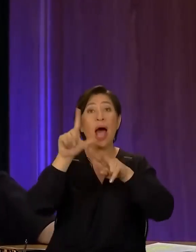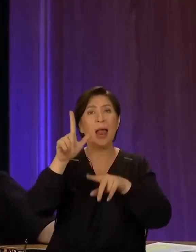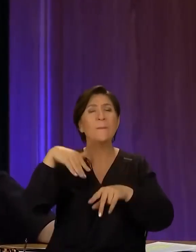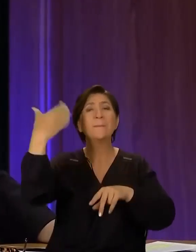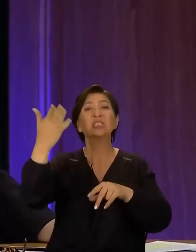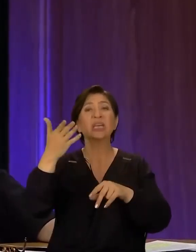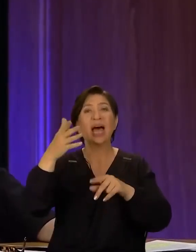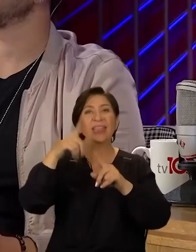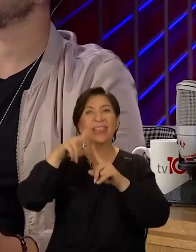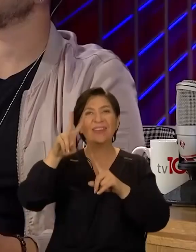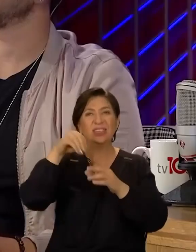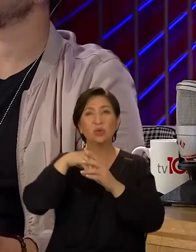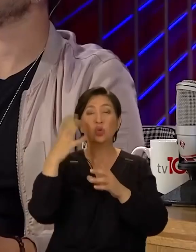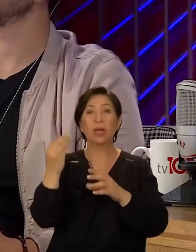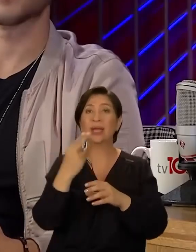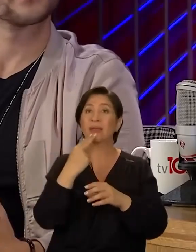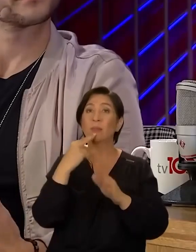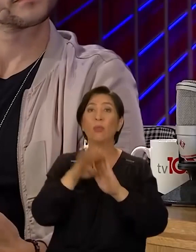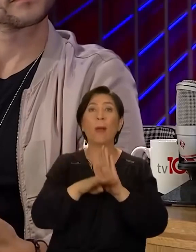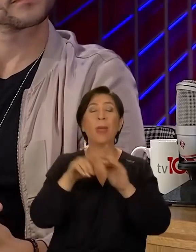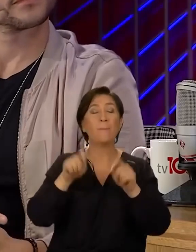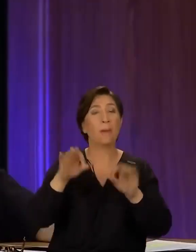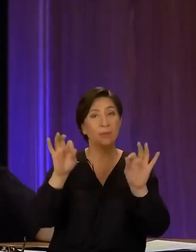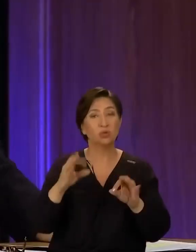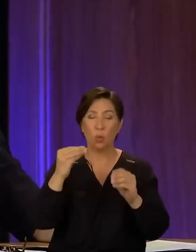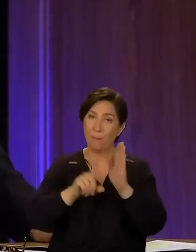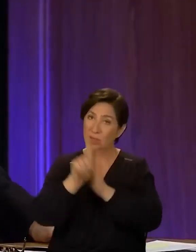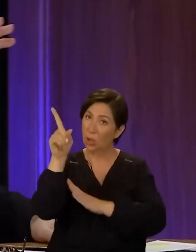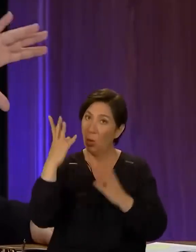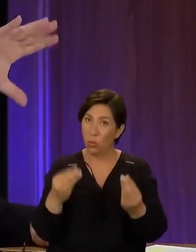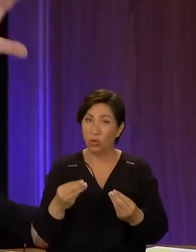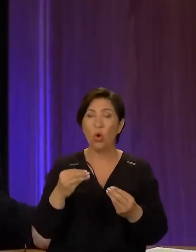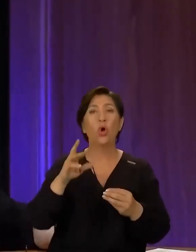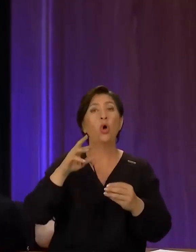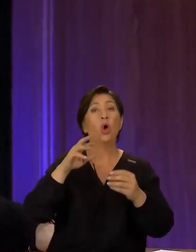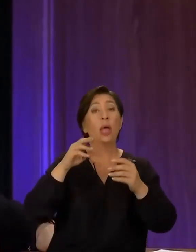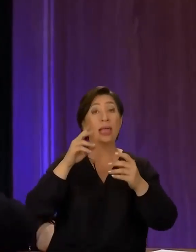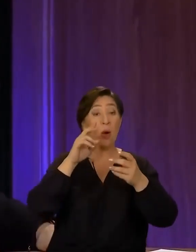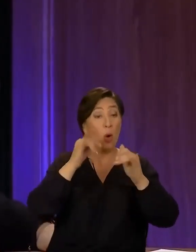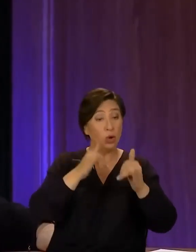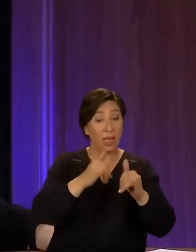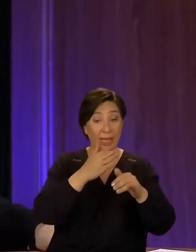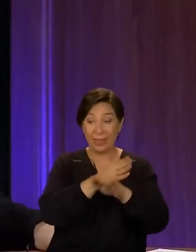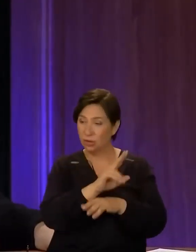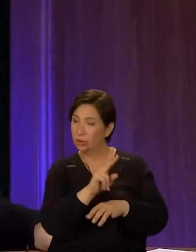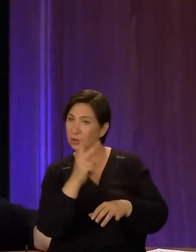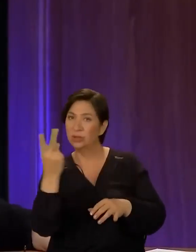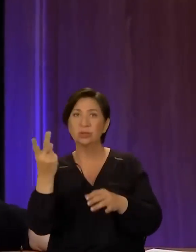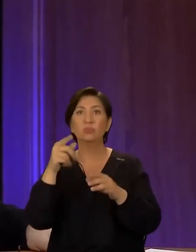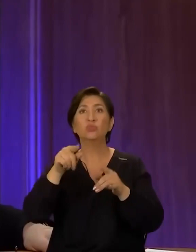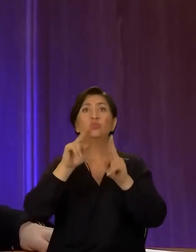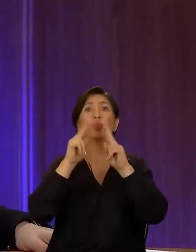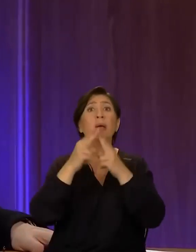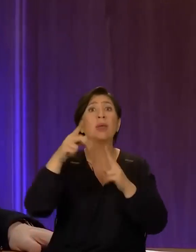başka kanallarda çok iyi kadın programları yapmaya başladı ve çok başarılıydı. Yani rolden gerçeğe geçiş gibi bu da dünyada